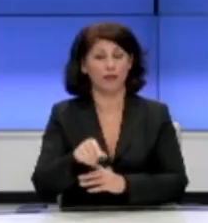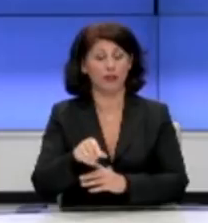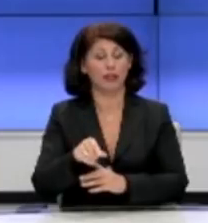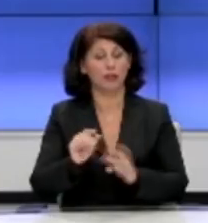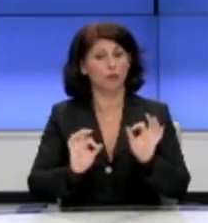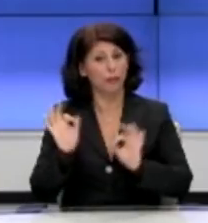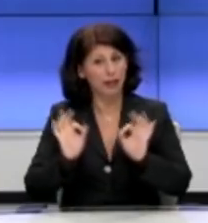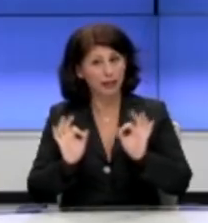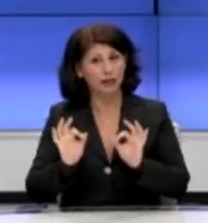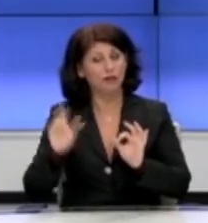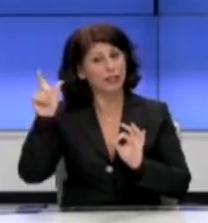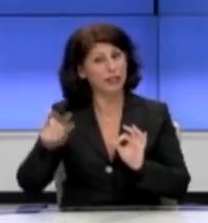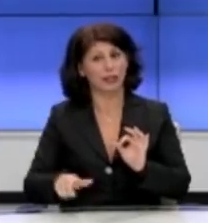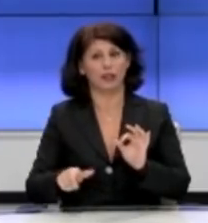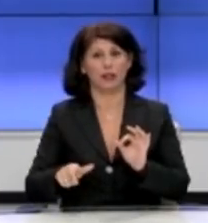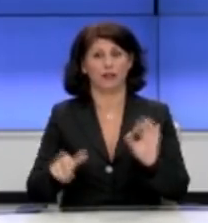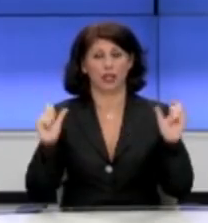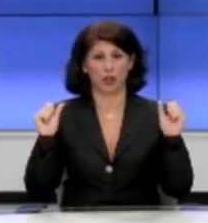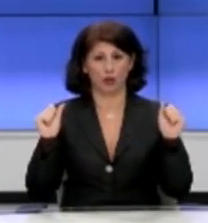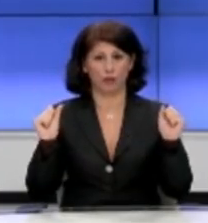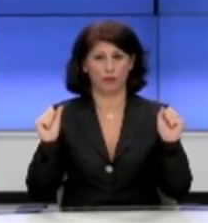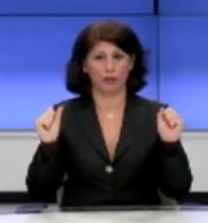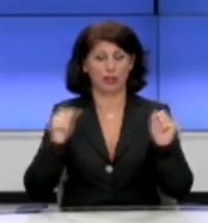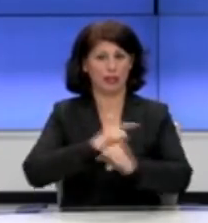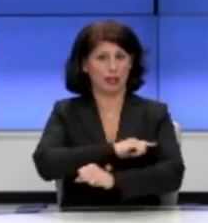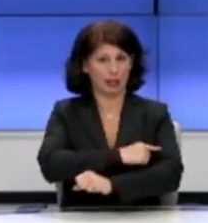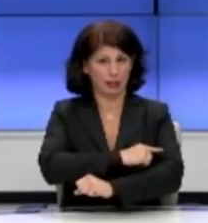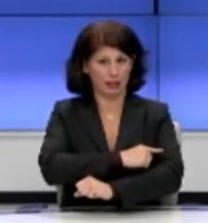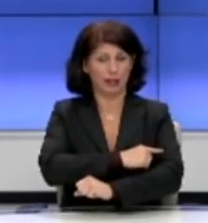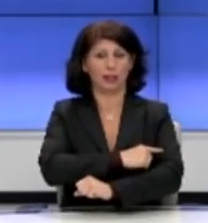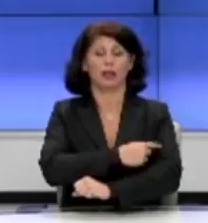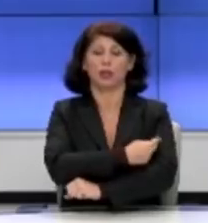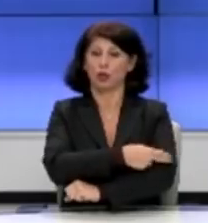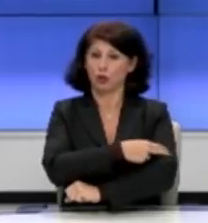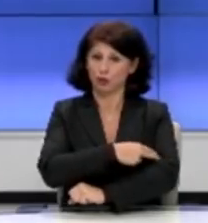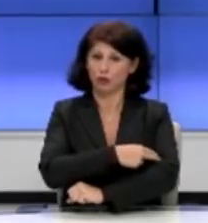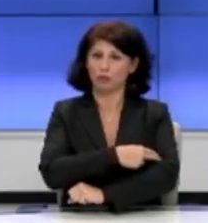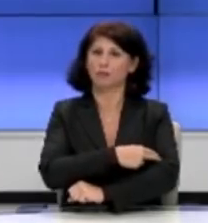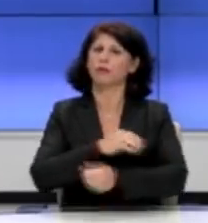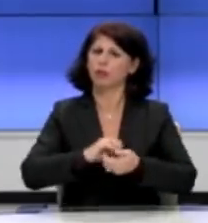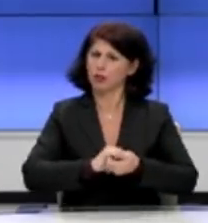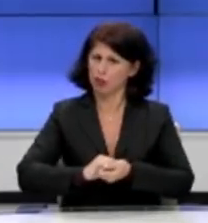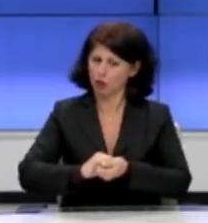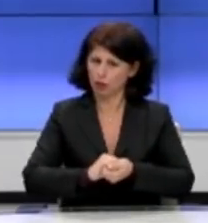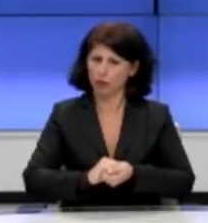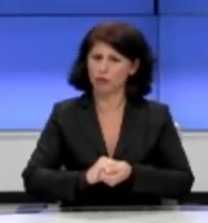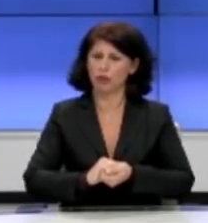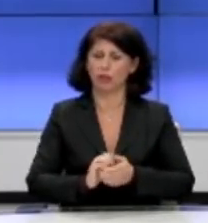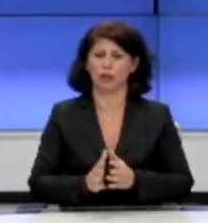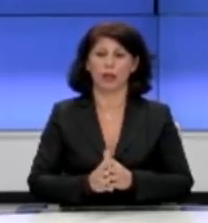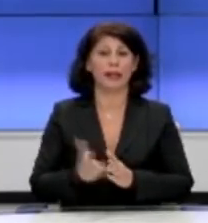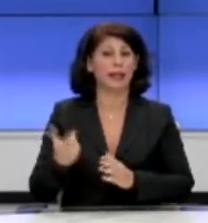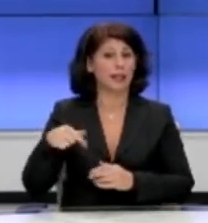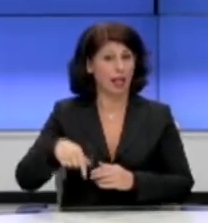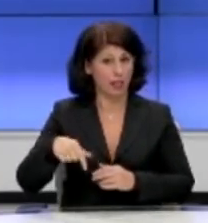δηλαδή που περιγράφουν οι ίδιοι οι υγειονομικοί, οι γιατροί, οι νοσηλευτές, οι συλλογοί τους. Γιατί